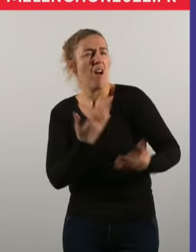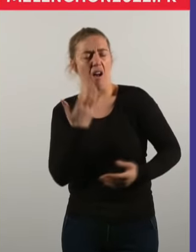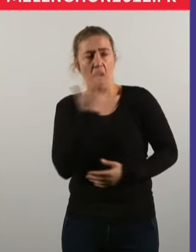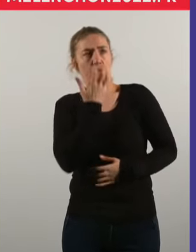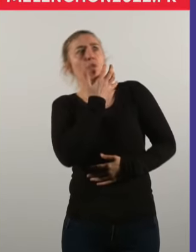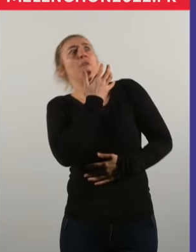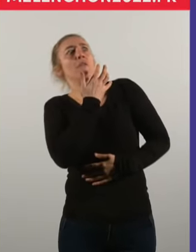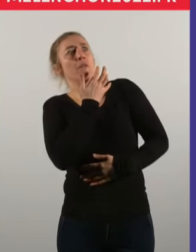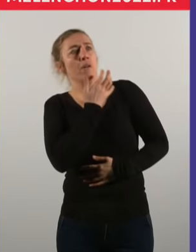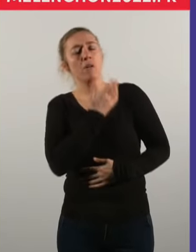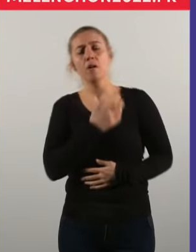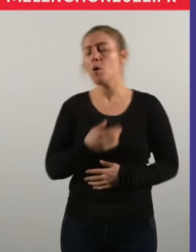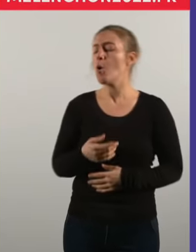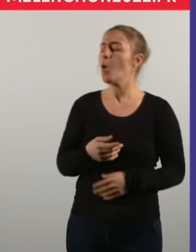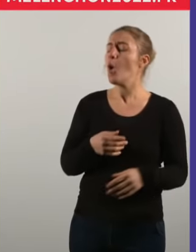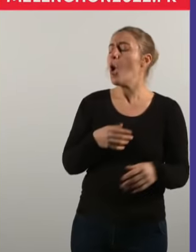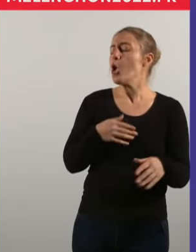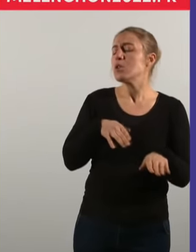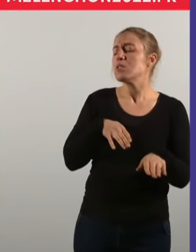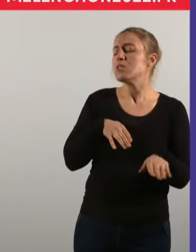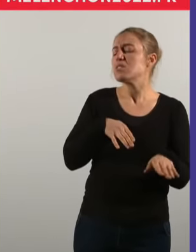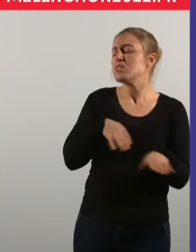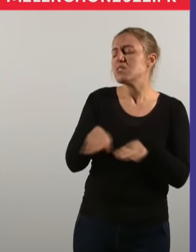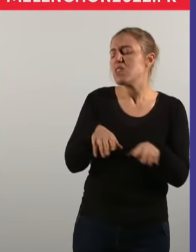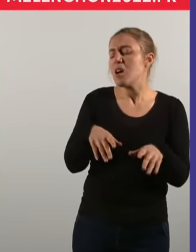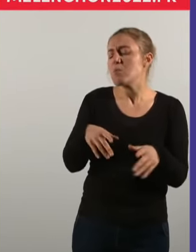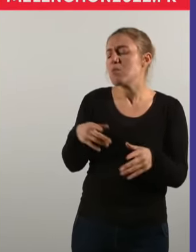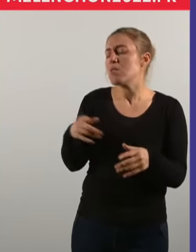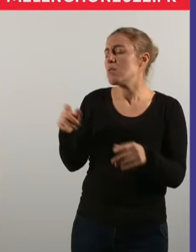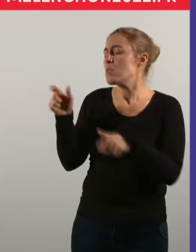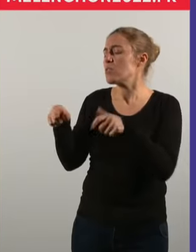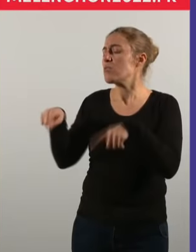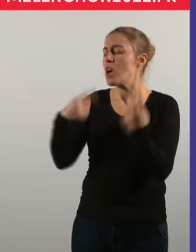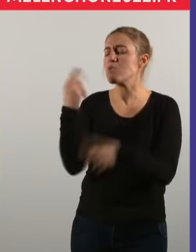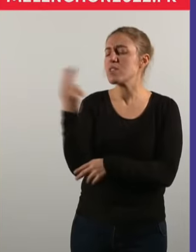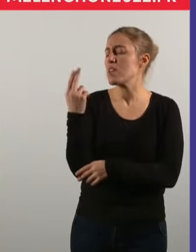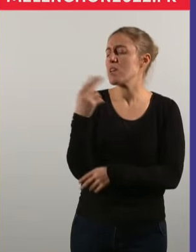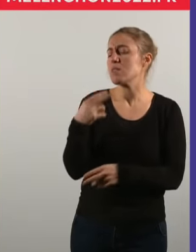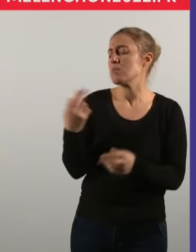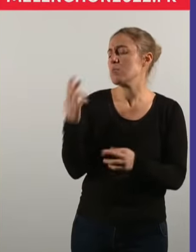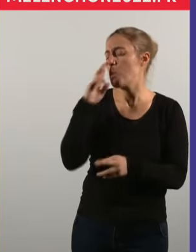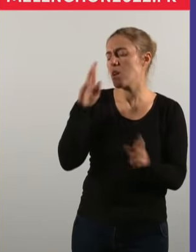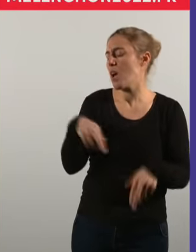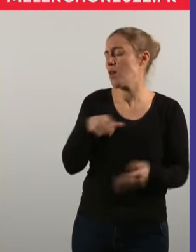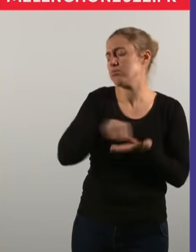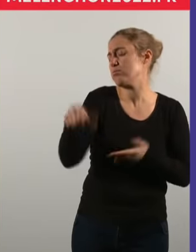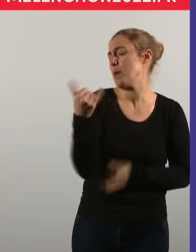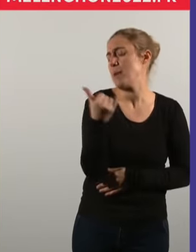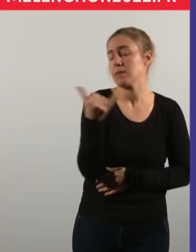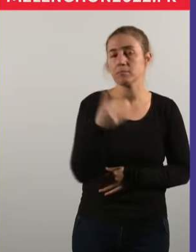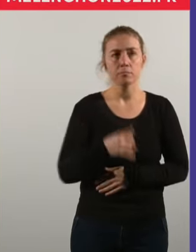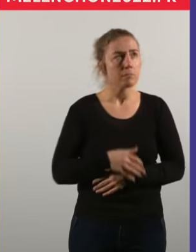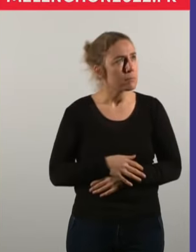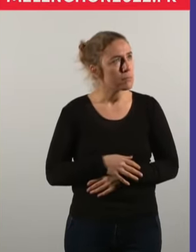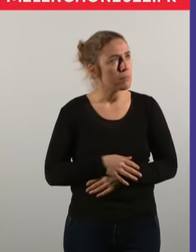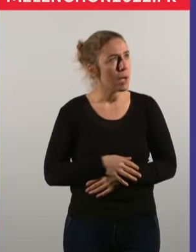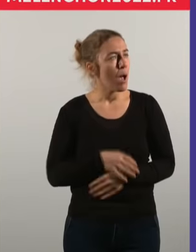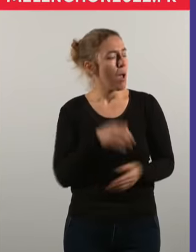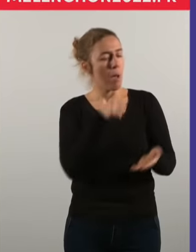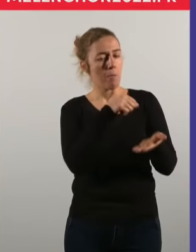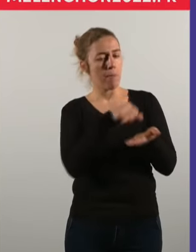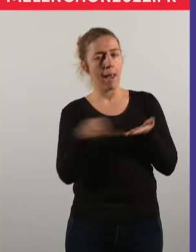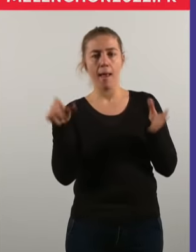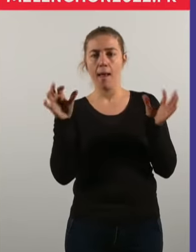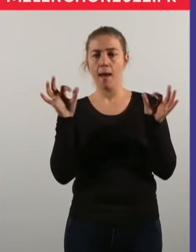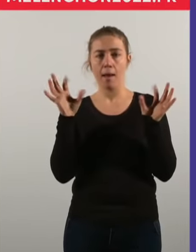système dans lequel ça ne coûte rien d'aller à l'université. Non seulement ça ne va rien coûter, non seulement ça ne va rien coûter,